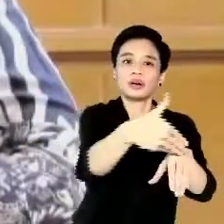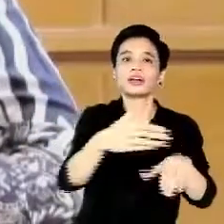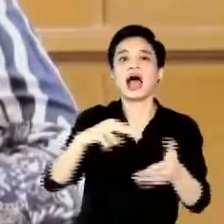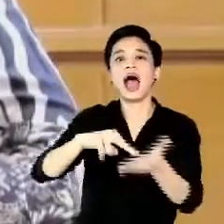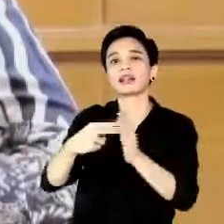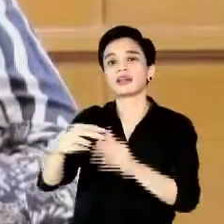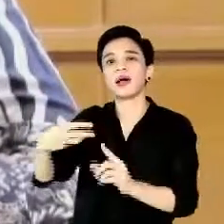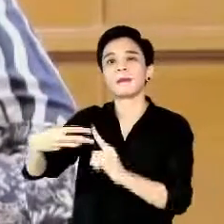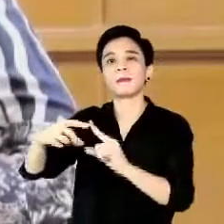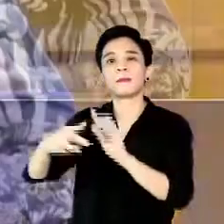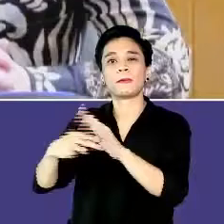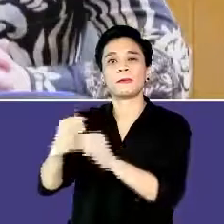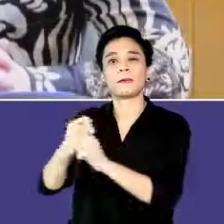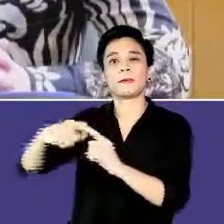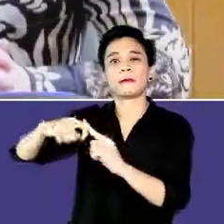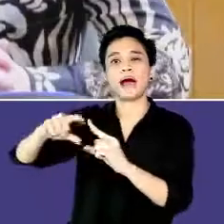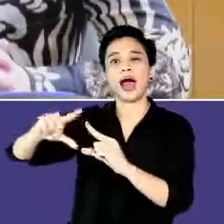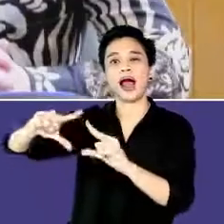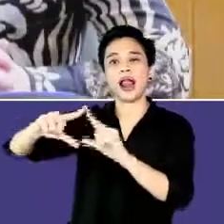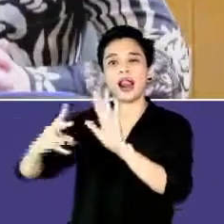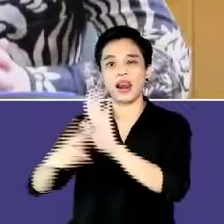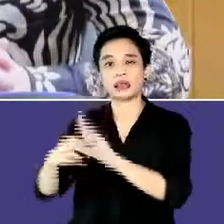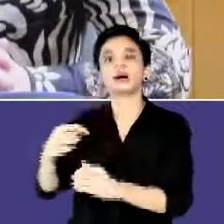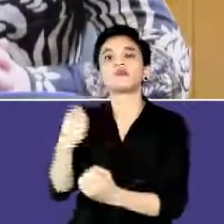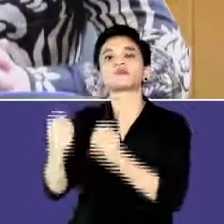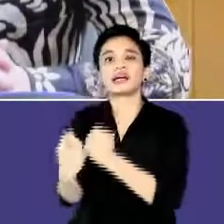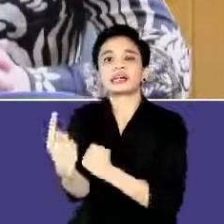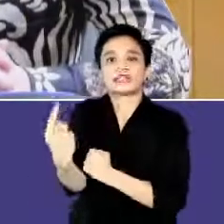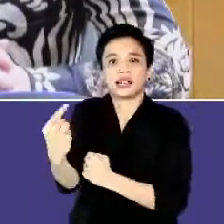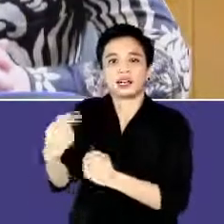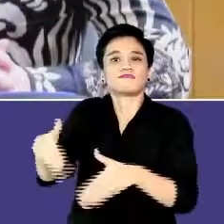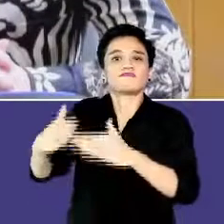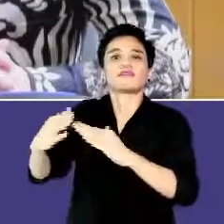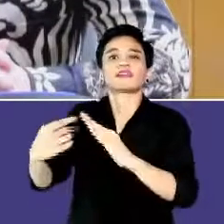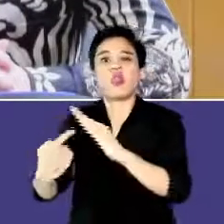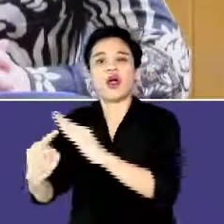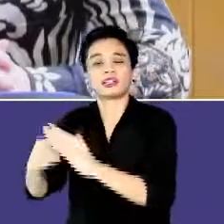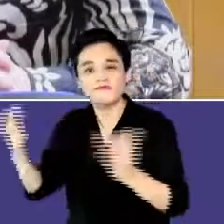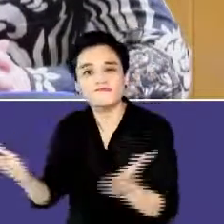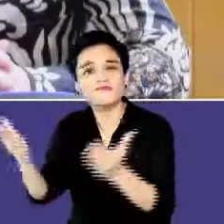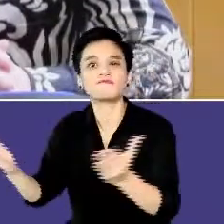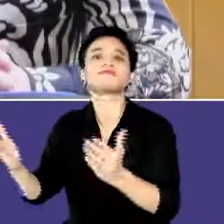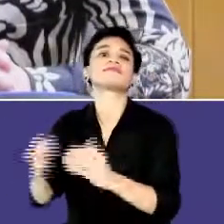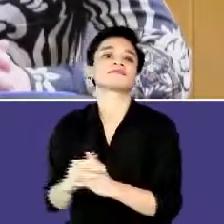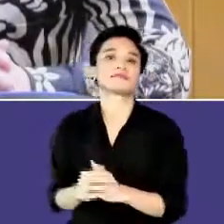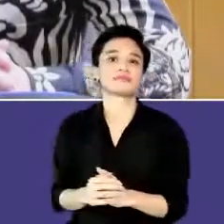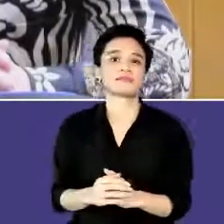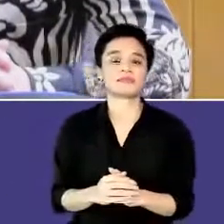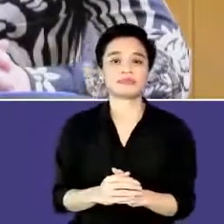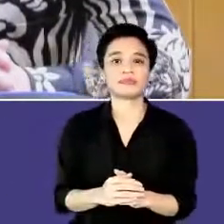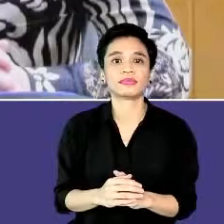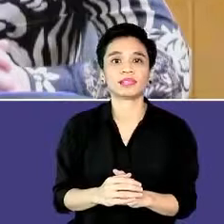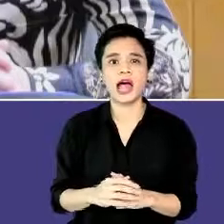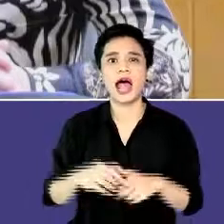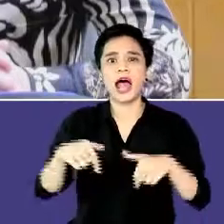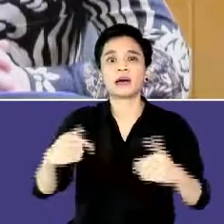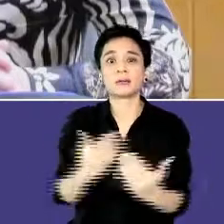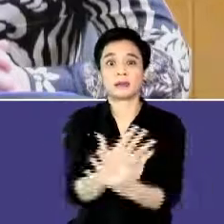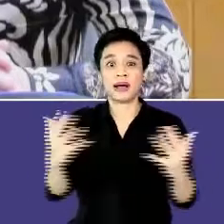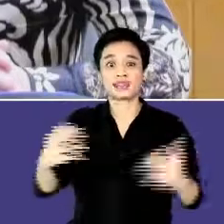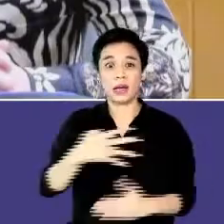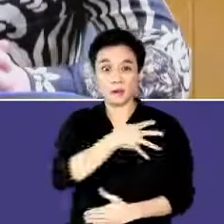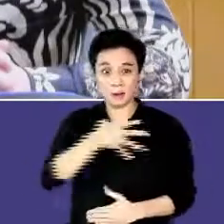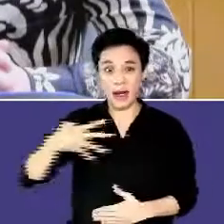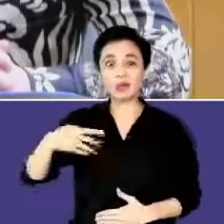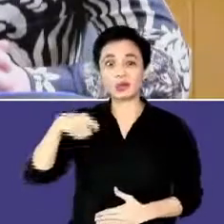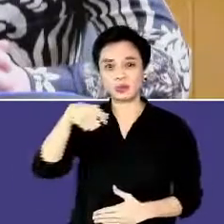Oke Mas email ini akan selanjutnya kita juga akan menjelang hari raya haji ya kita tahu sama bahwa masyarakat Madura Ini justru